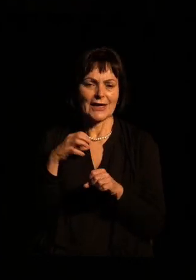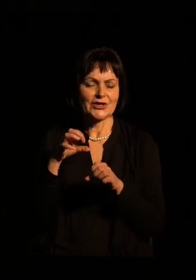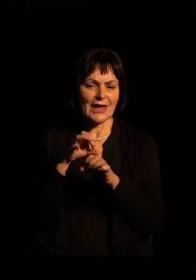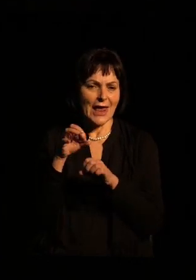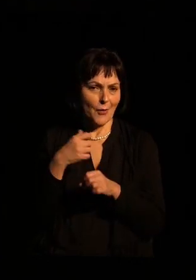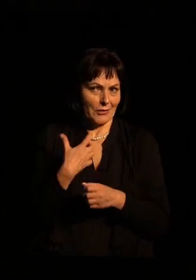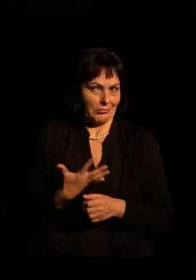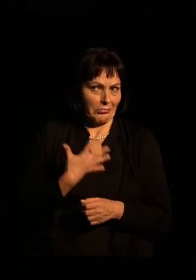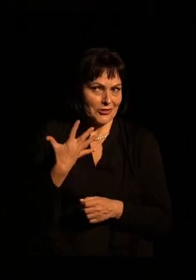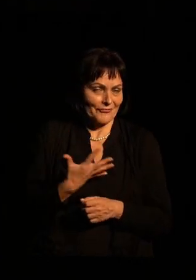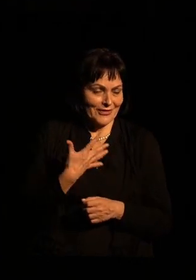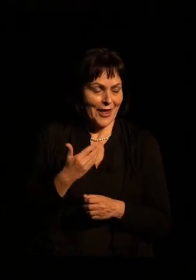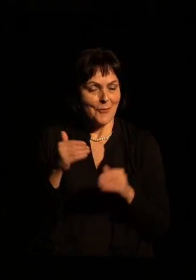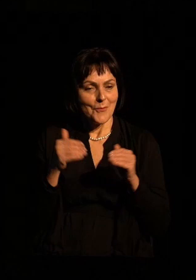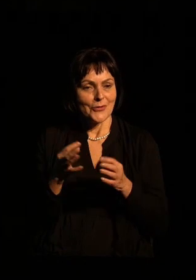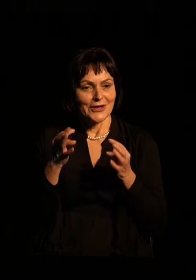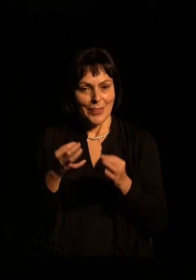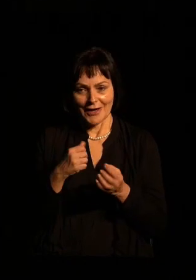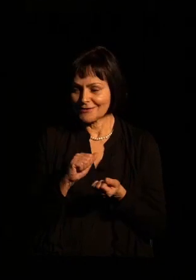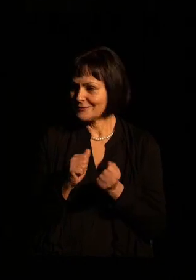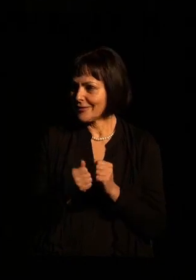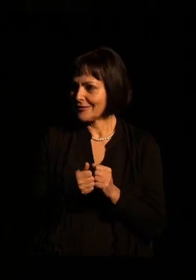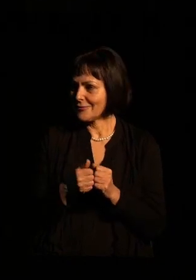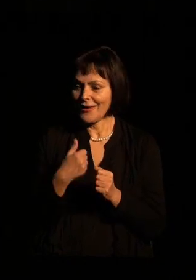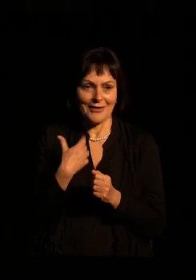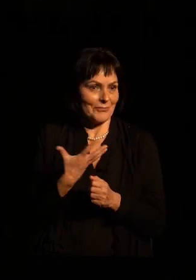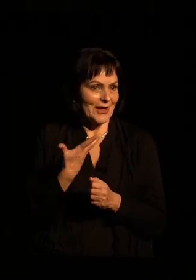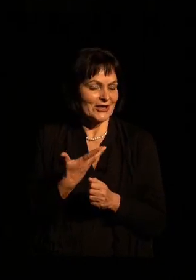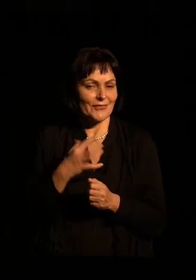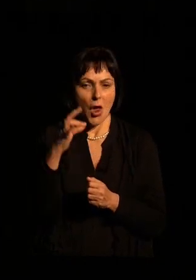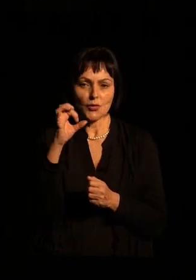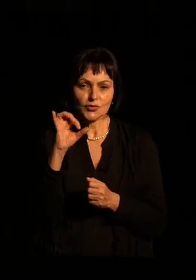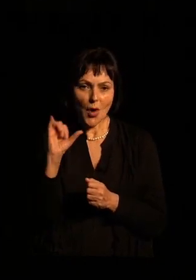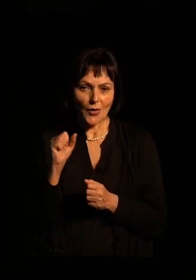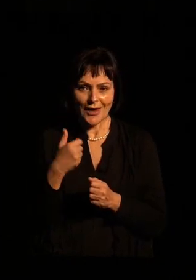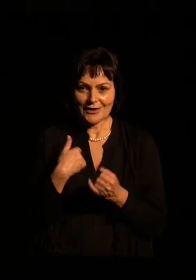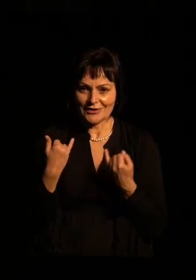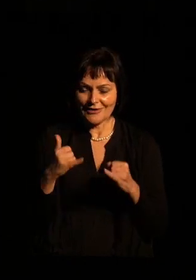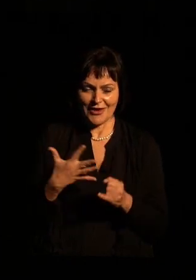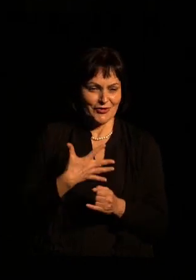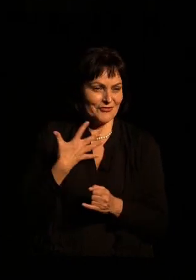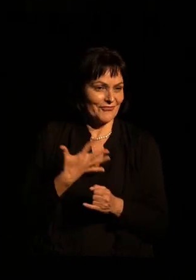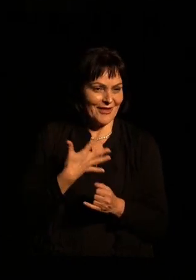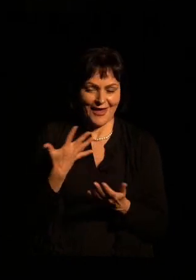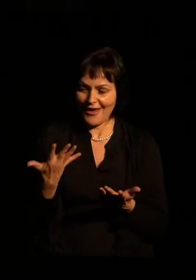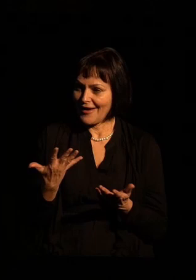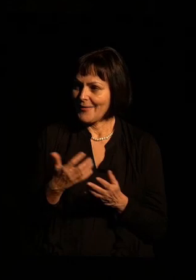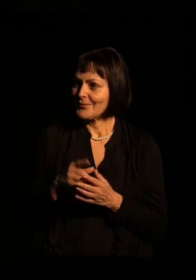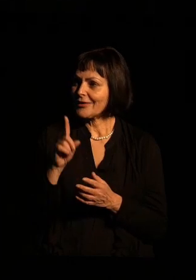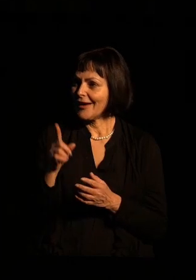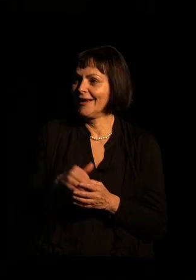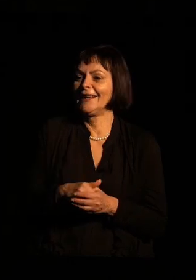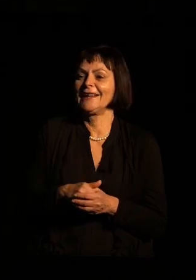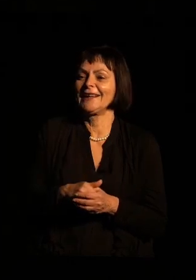No może teraz już się zmieniło, ale dla mnie jakieś soje właśnie, coś. No dla mnie było dziwne, no